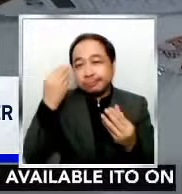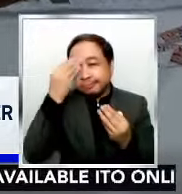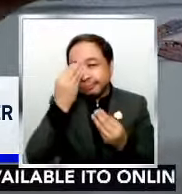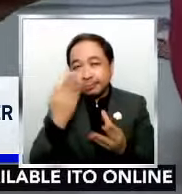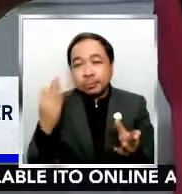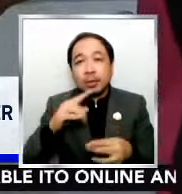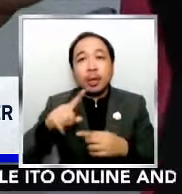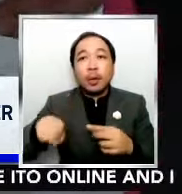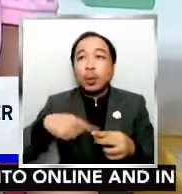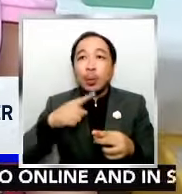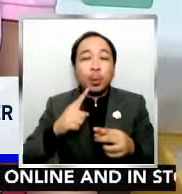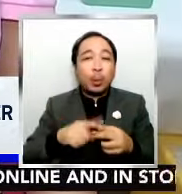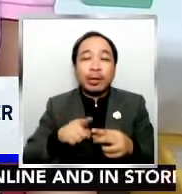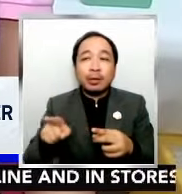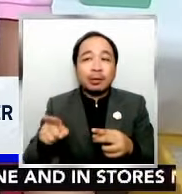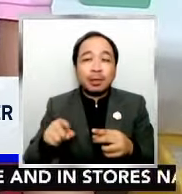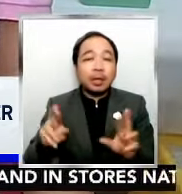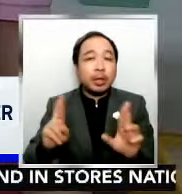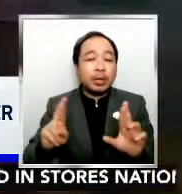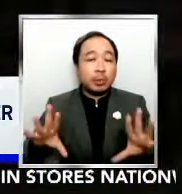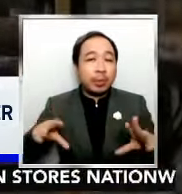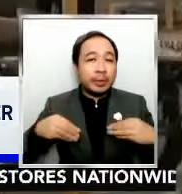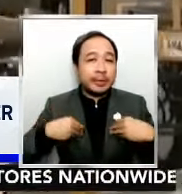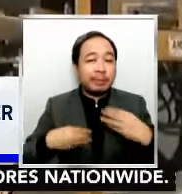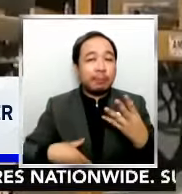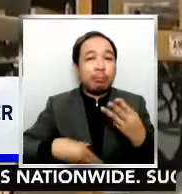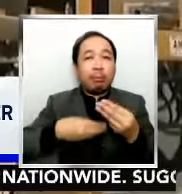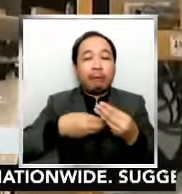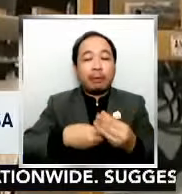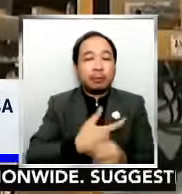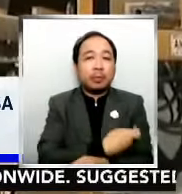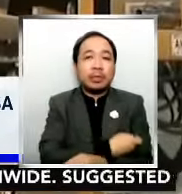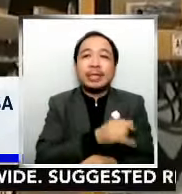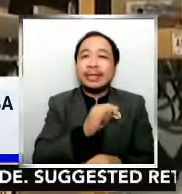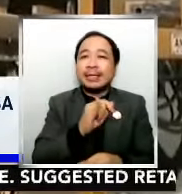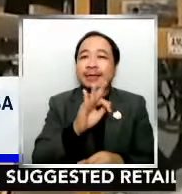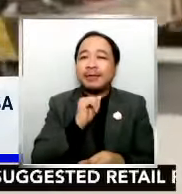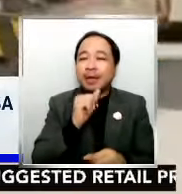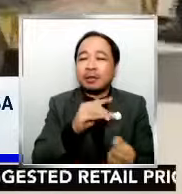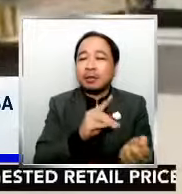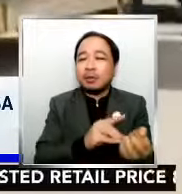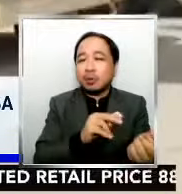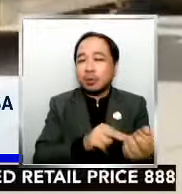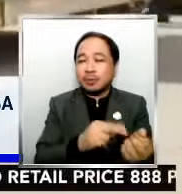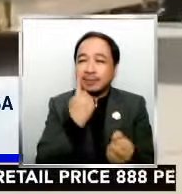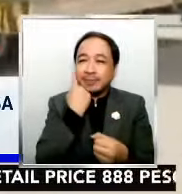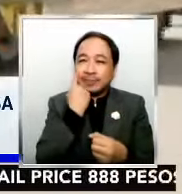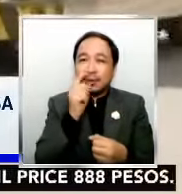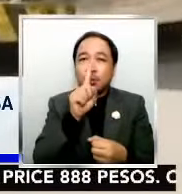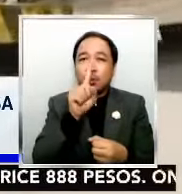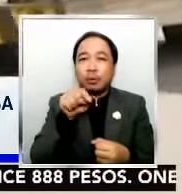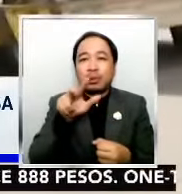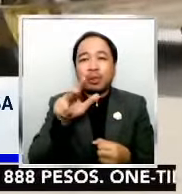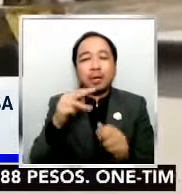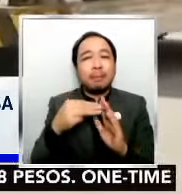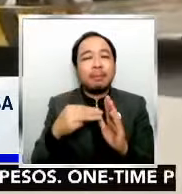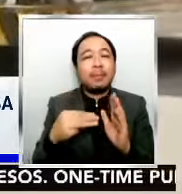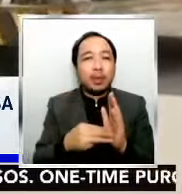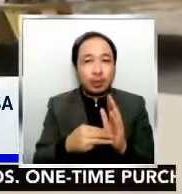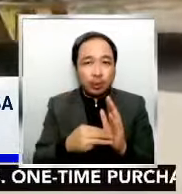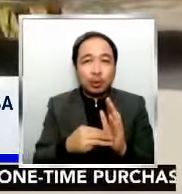hindi kasama sa sektor ng mga healthcare worker. Kanina, mahigit 1.3 million doses ng Moderna ang dumating sa